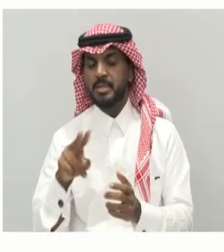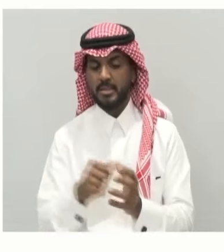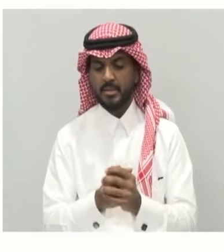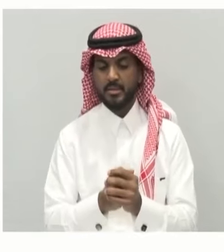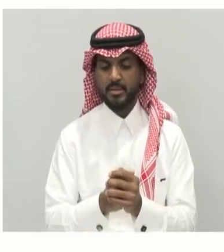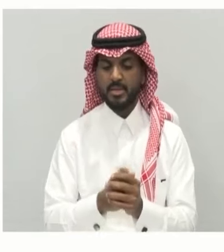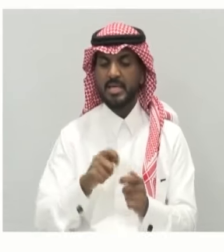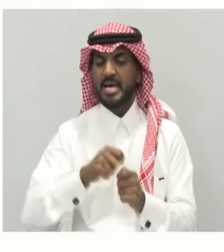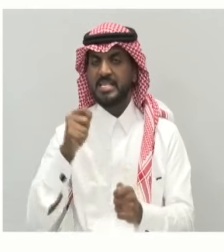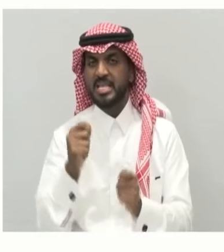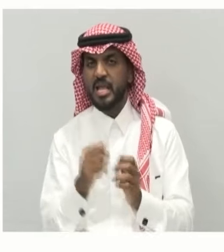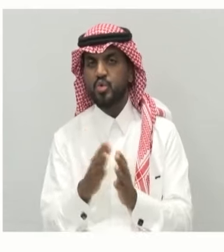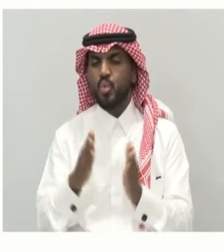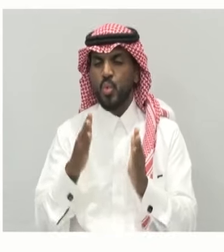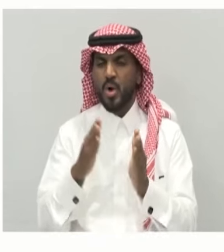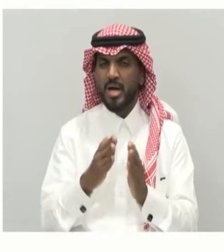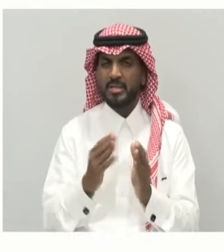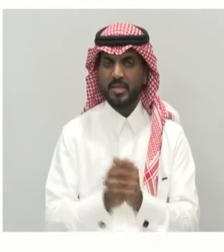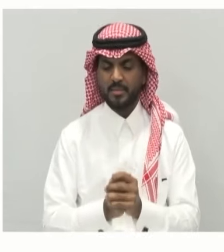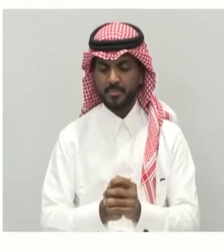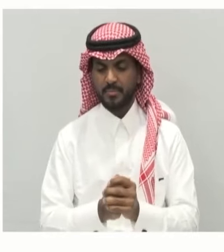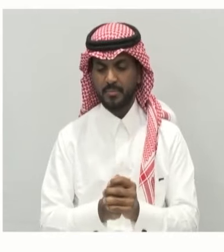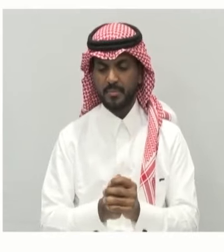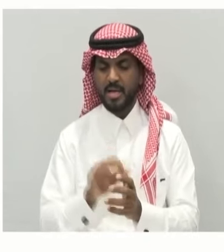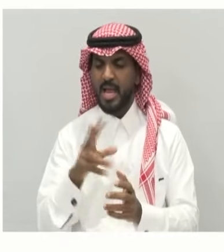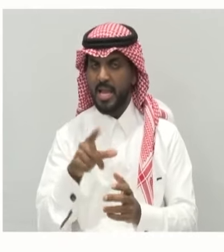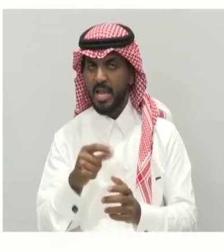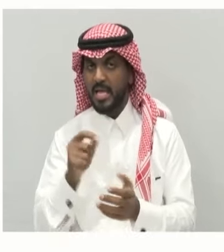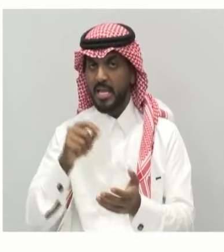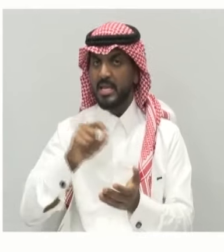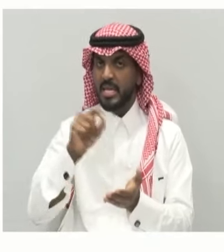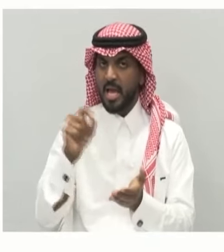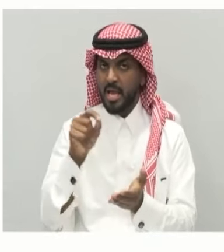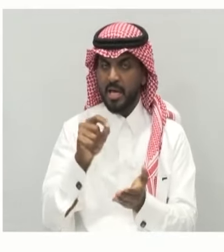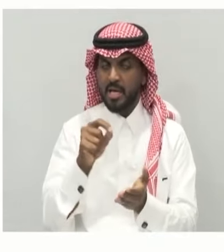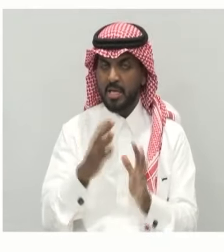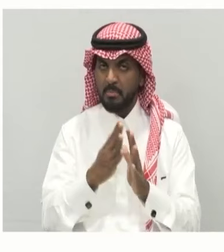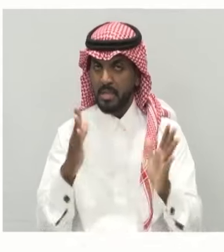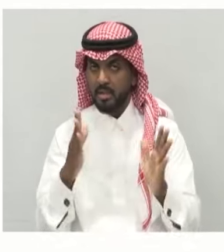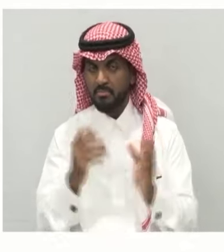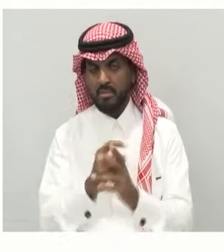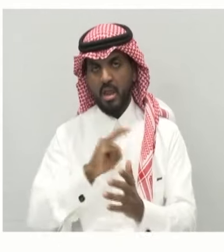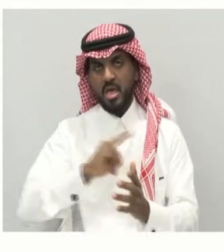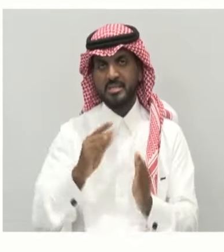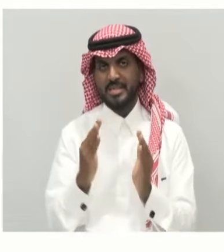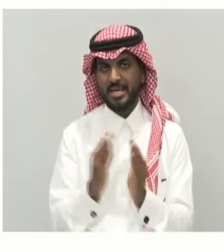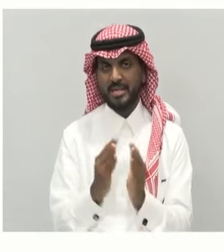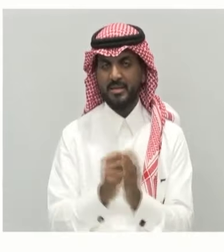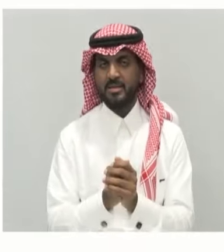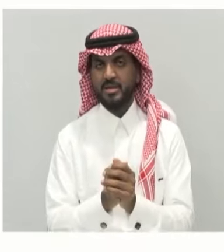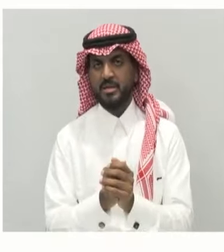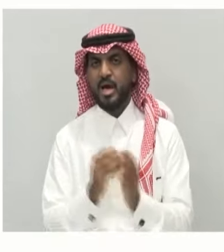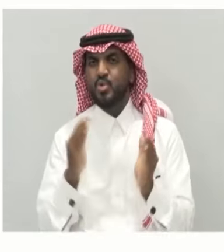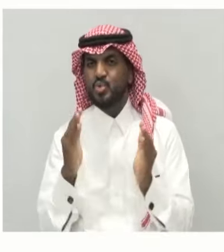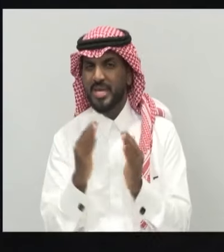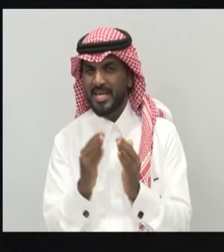الاطوال الصغيره جدا وما رايكم هل النحله كبيره لا صغيره هل هي صغيره او